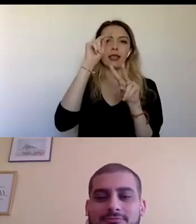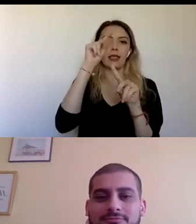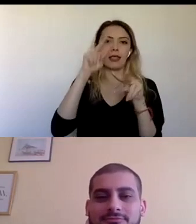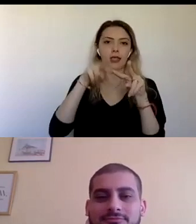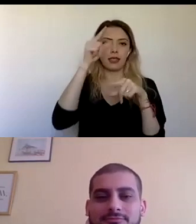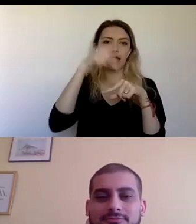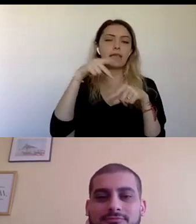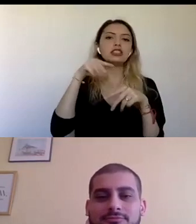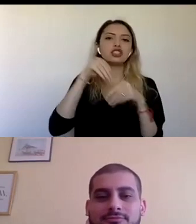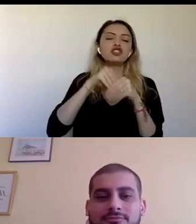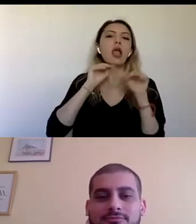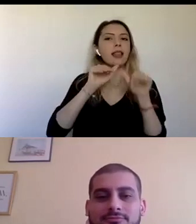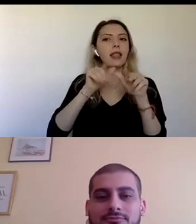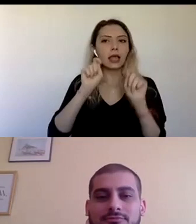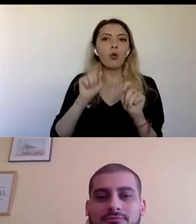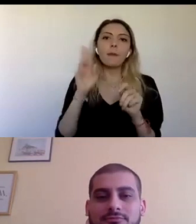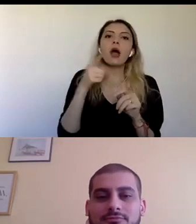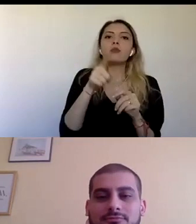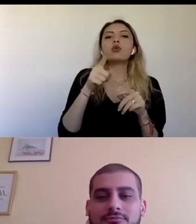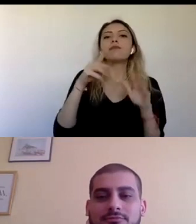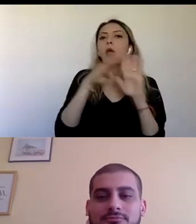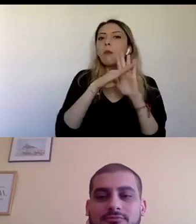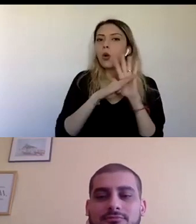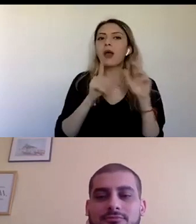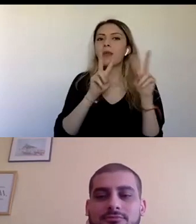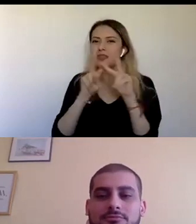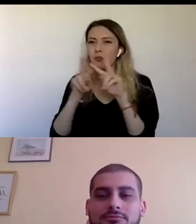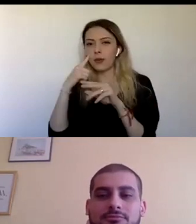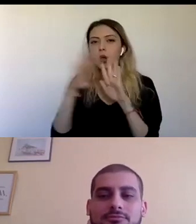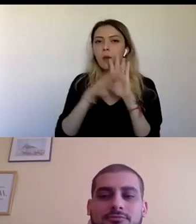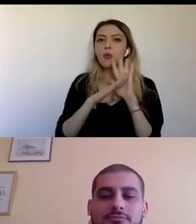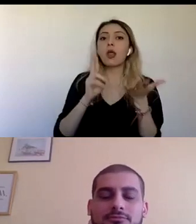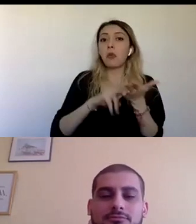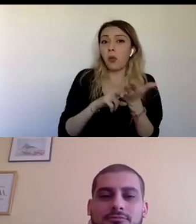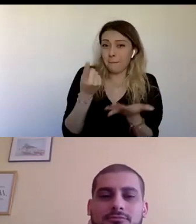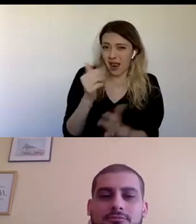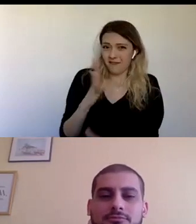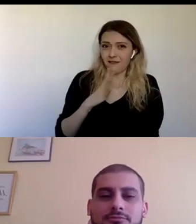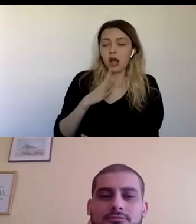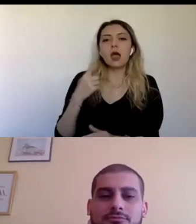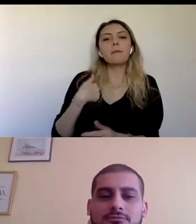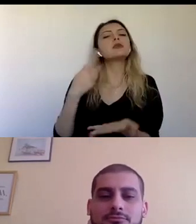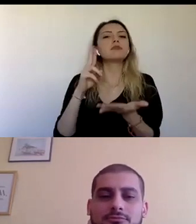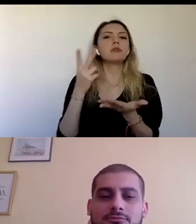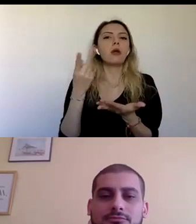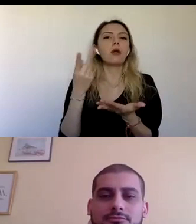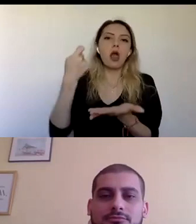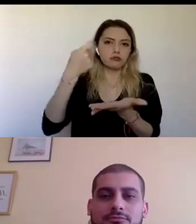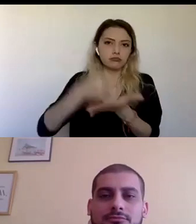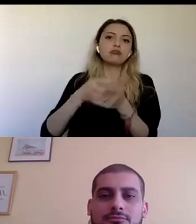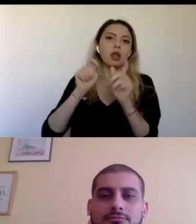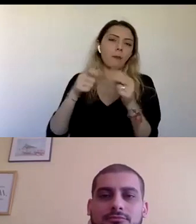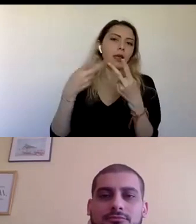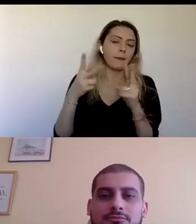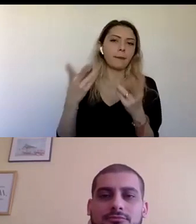giderleri. Dolayısıyla etkiniz desteklerine başvururken Kenan'ın anlattığı dijital araçların, ücretli olanların üyelik giderlerini de